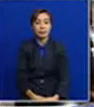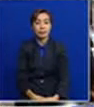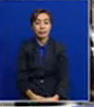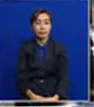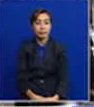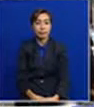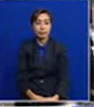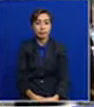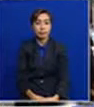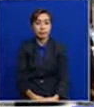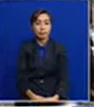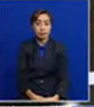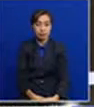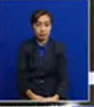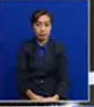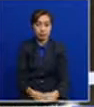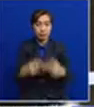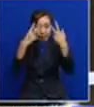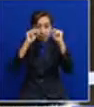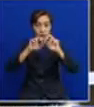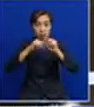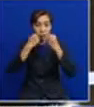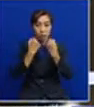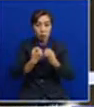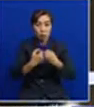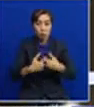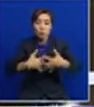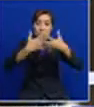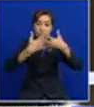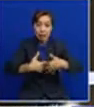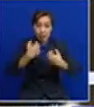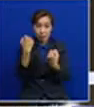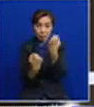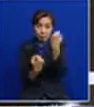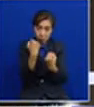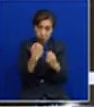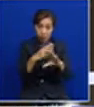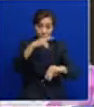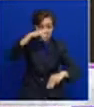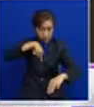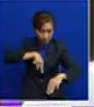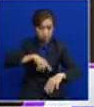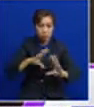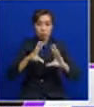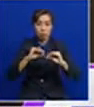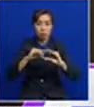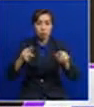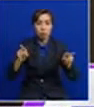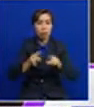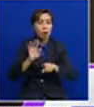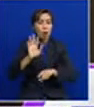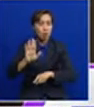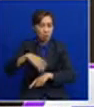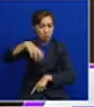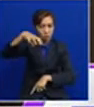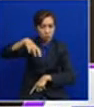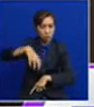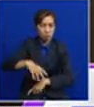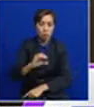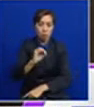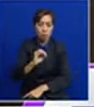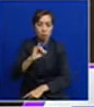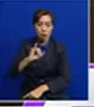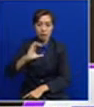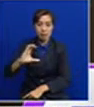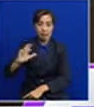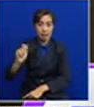ซึ่งนายธนวัฒน์คุ้มศิลป์นายกสมาคมอุตสาหกรรมยานยนต์ไทยบอกนะคะว่าการประชุมประจำปีของ OICA จะมีประเท